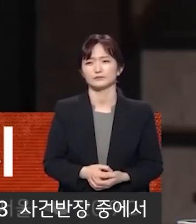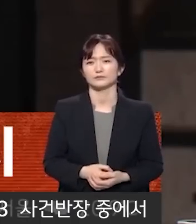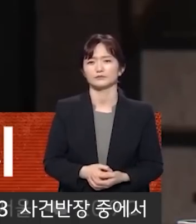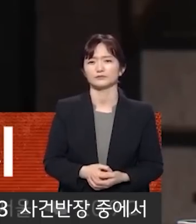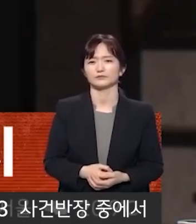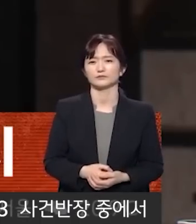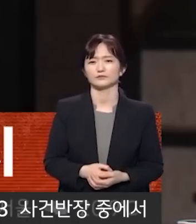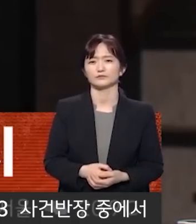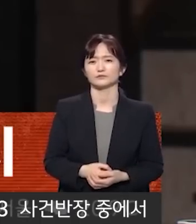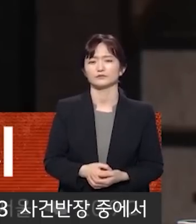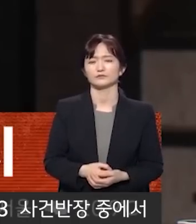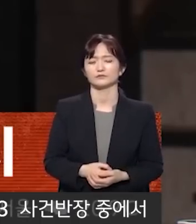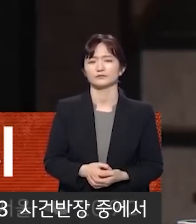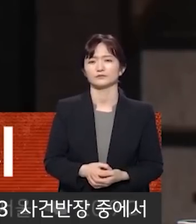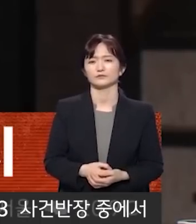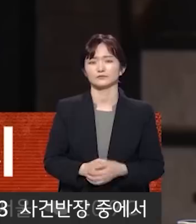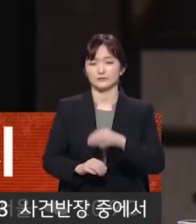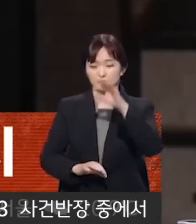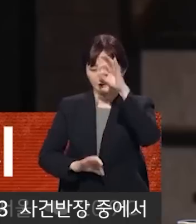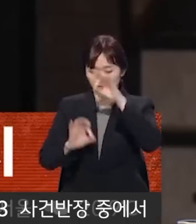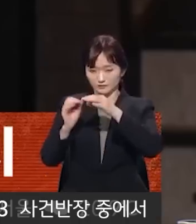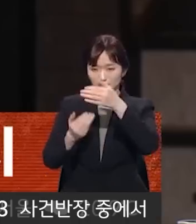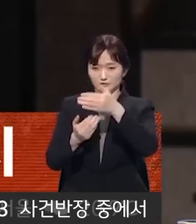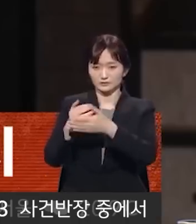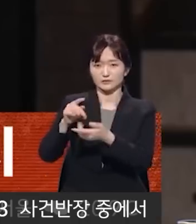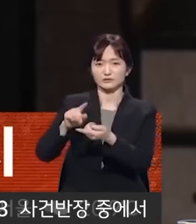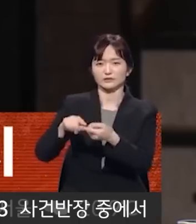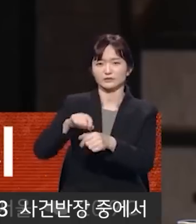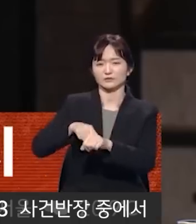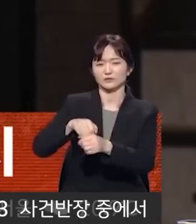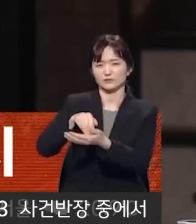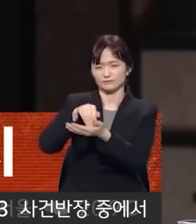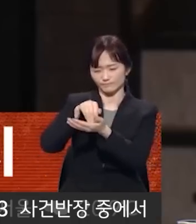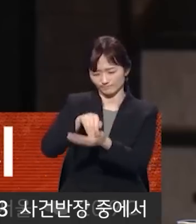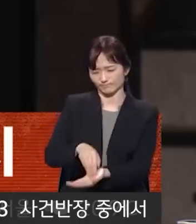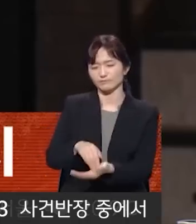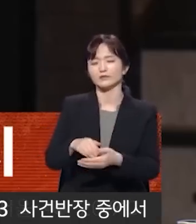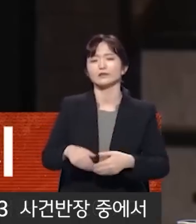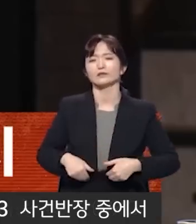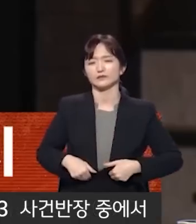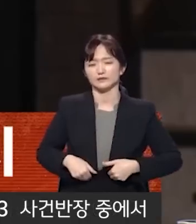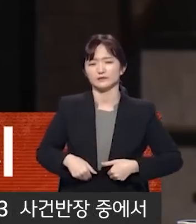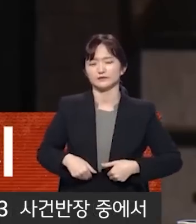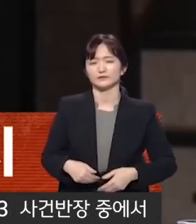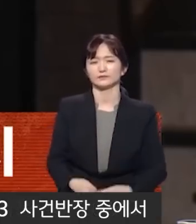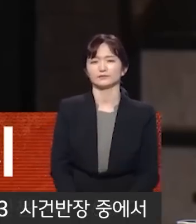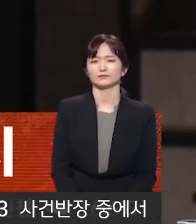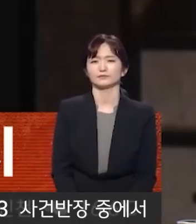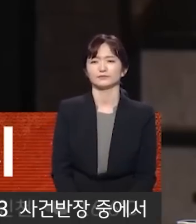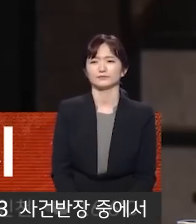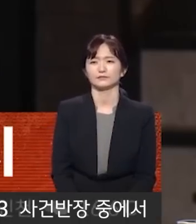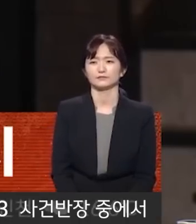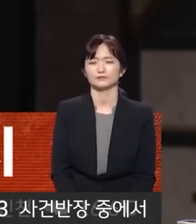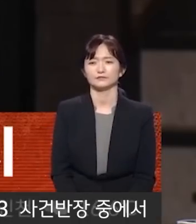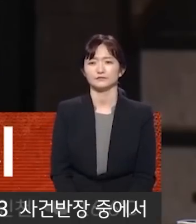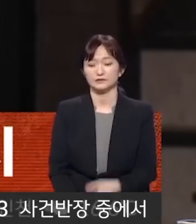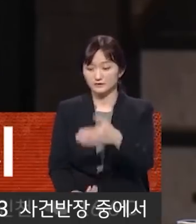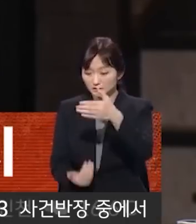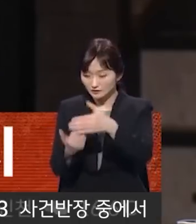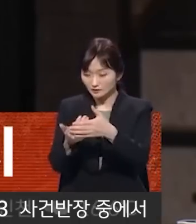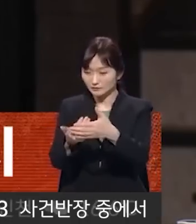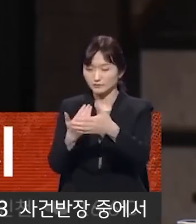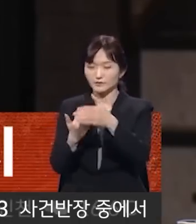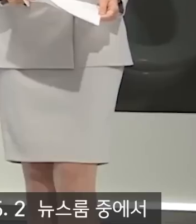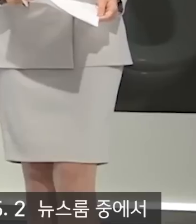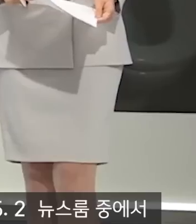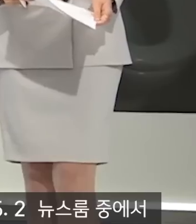상당히 좀 이렇게 그 엄중한 그런 처벌을 갖다가 할 필요가 이런 그 사건에 있어서 재발을 예방을 할 수